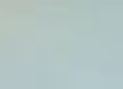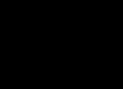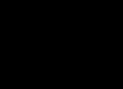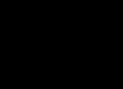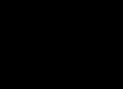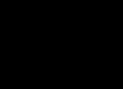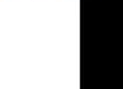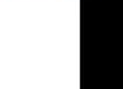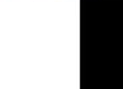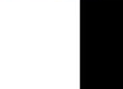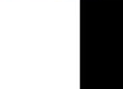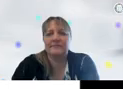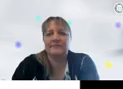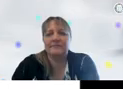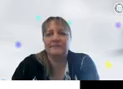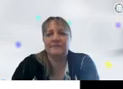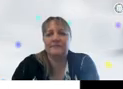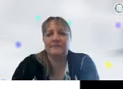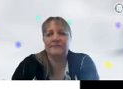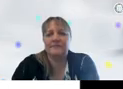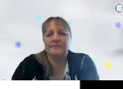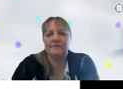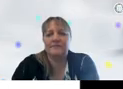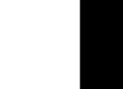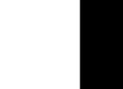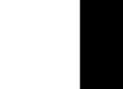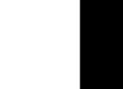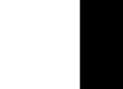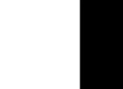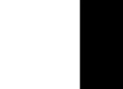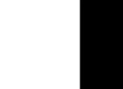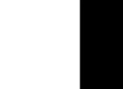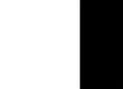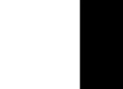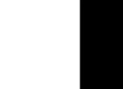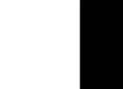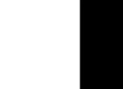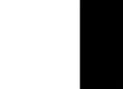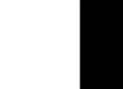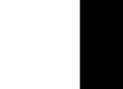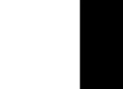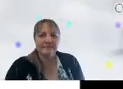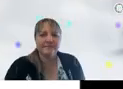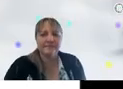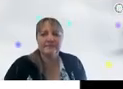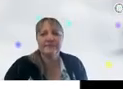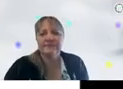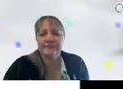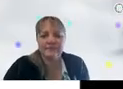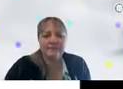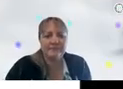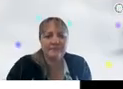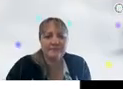Das war, wie gesagt, in 2 Minuten zusammengefasst, was so alles in Cody 21